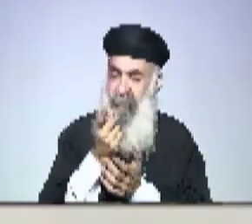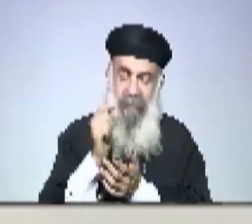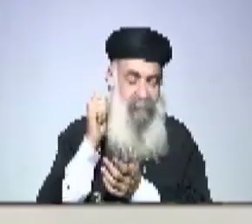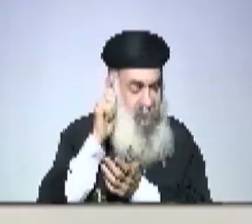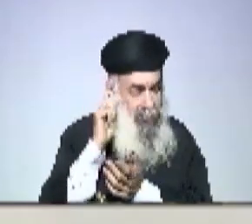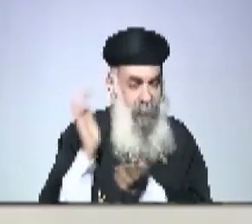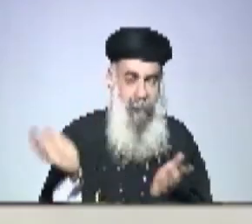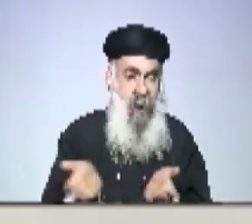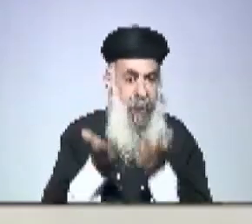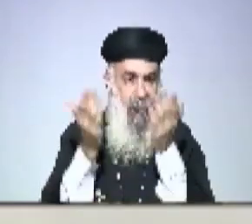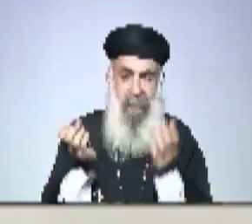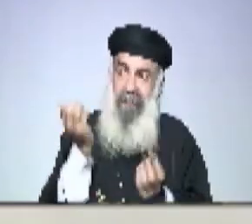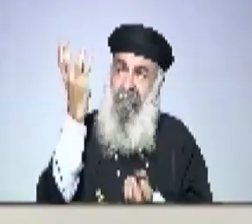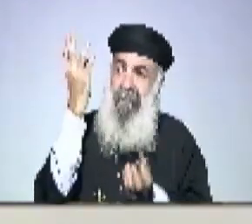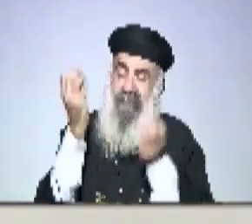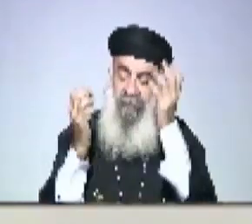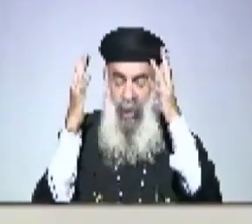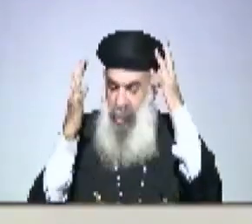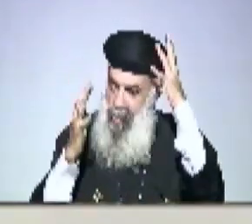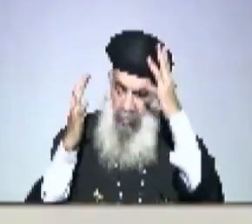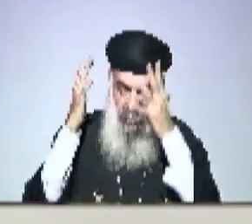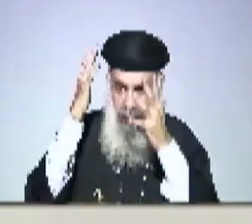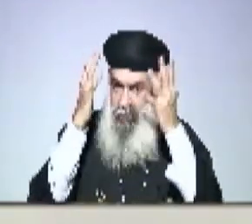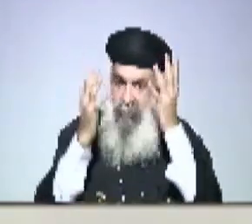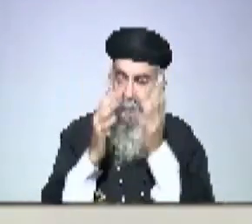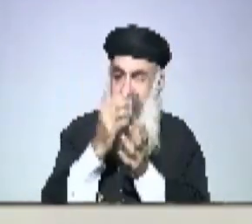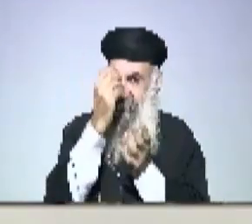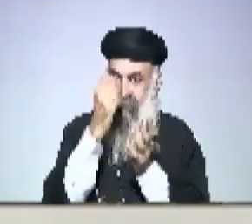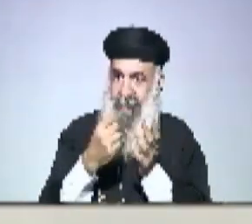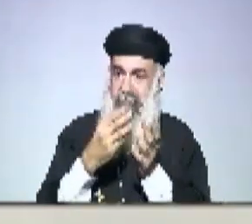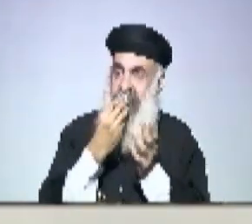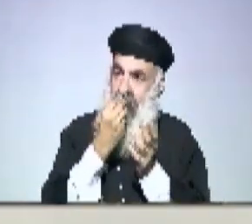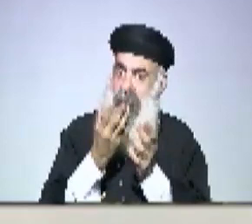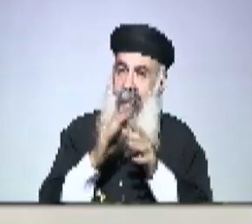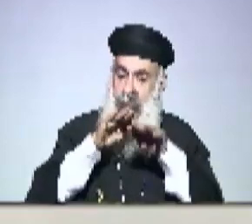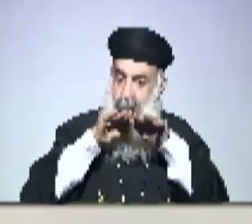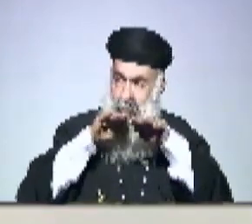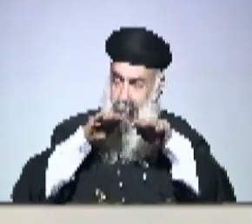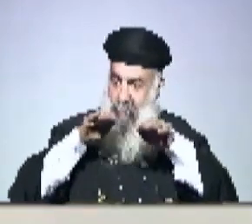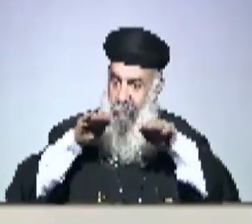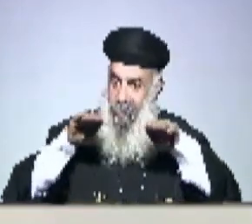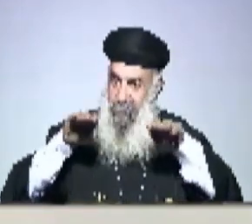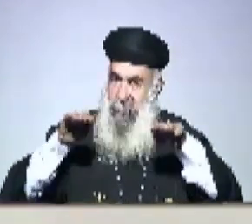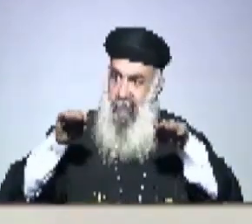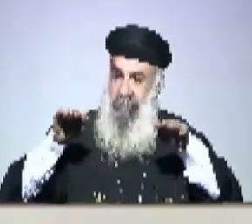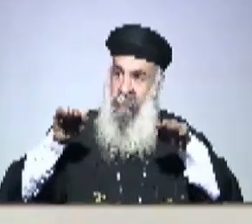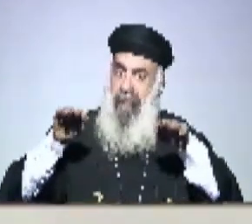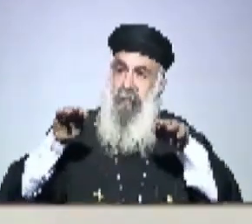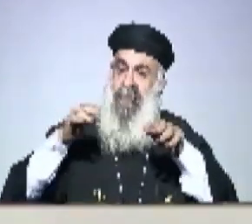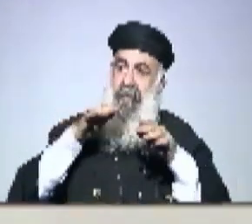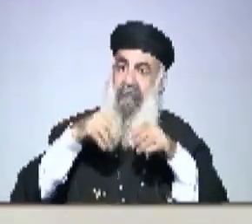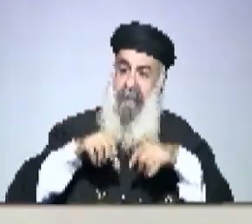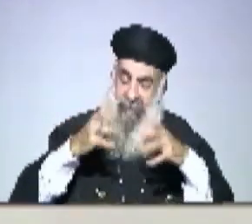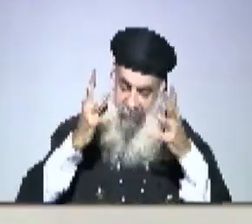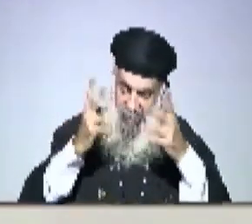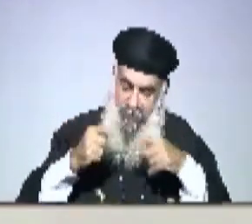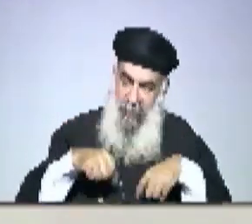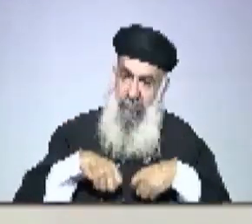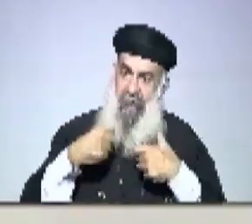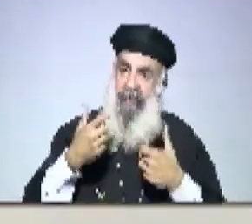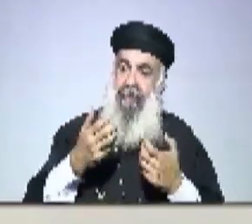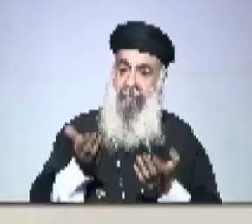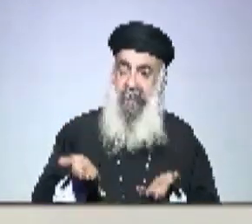كلام اي اي نوع من التشكيك كنيستنا حلوه مستقره وبالطريقه اللي احنا عايشين بيه النهارده